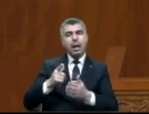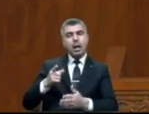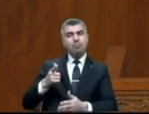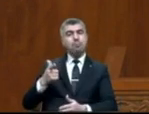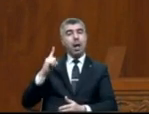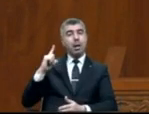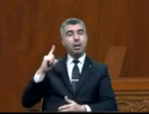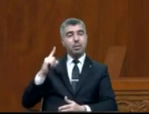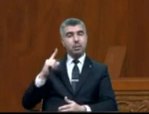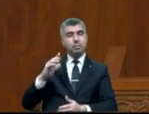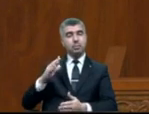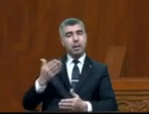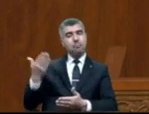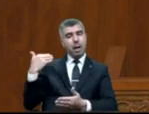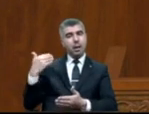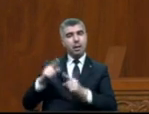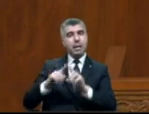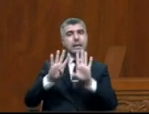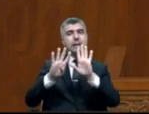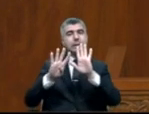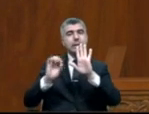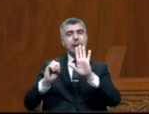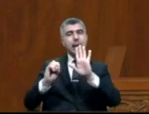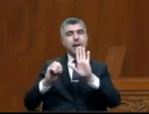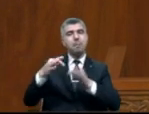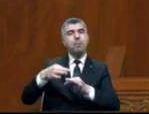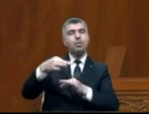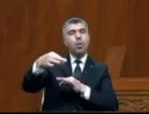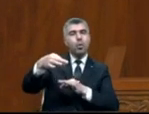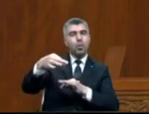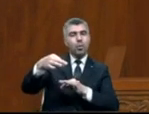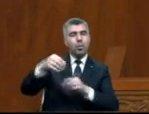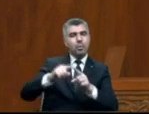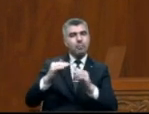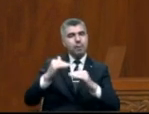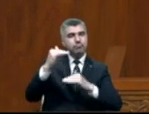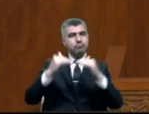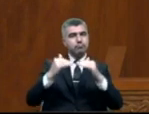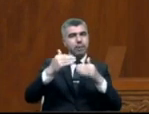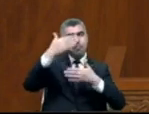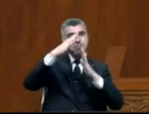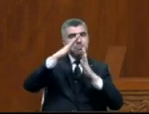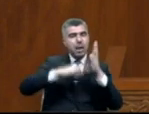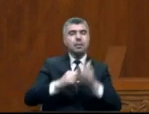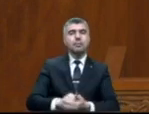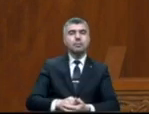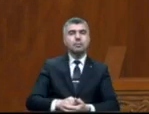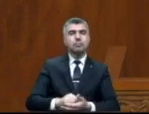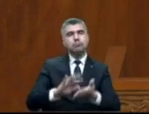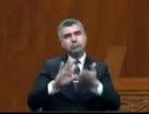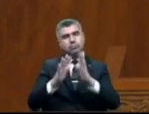البارحة 90 مليمتر على الصعيد يعني الوطني كمتوسط،